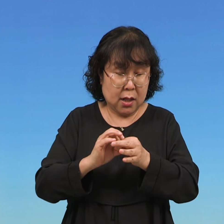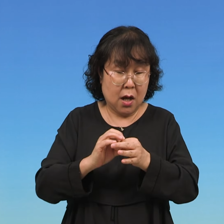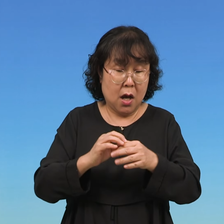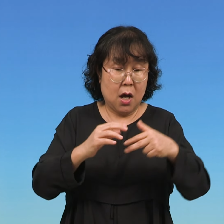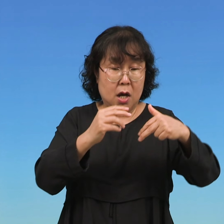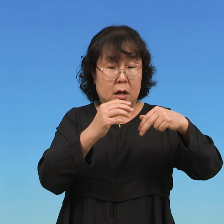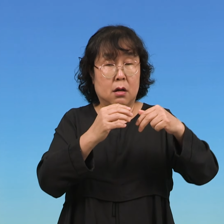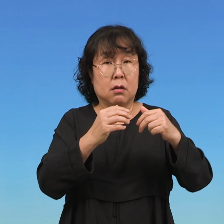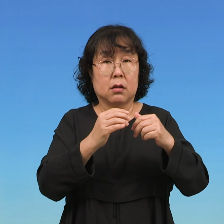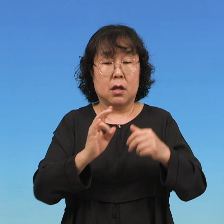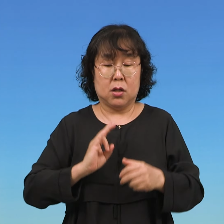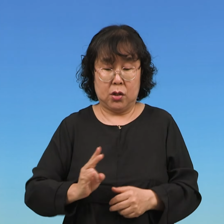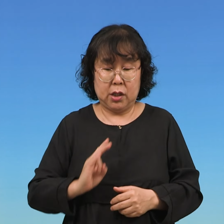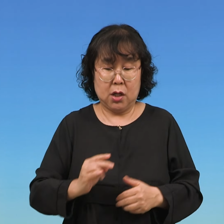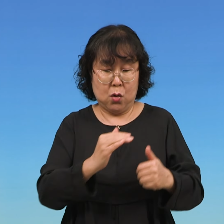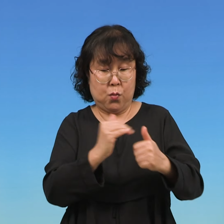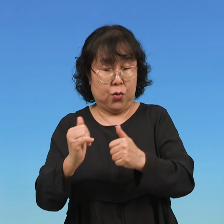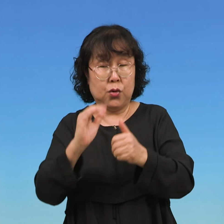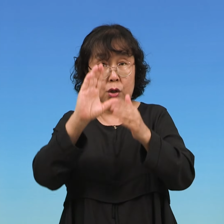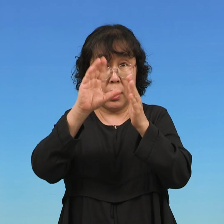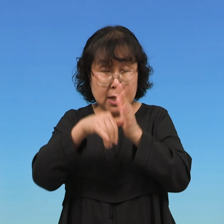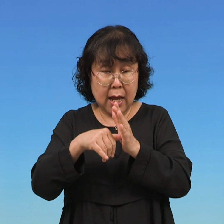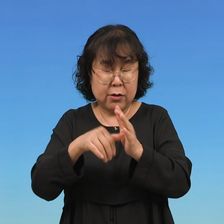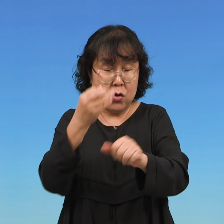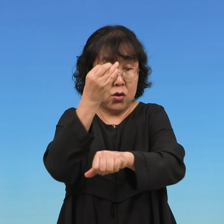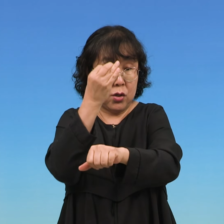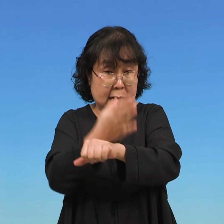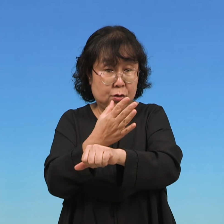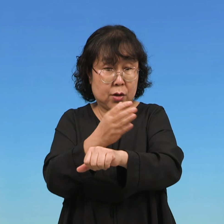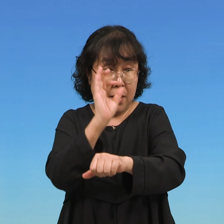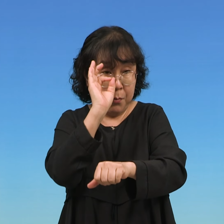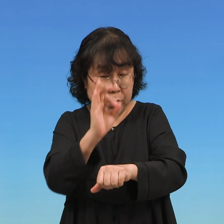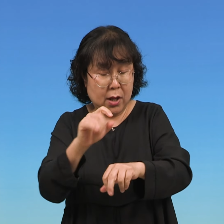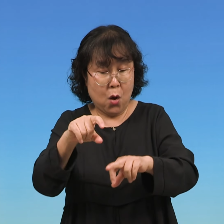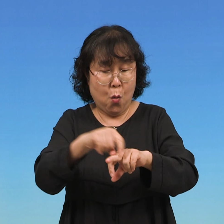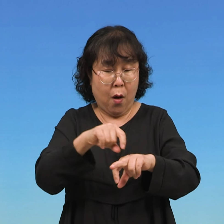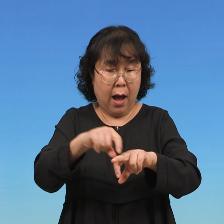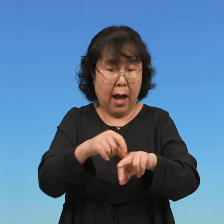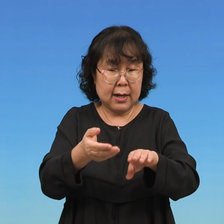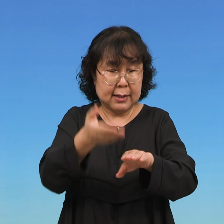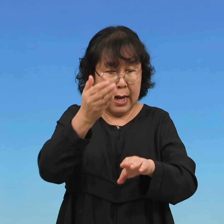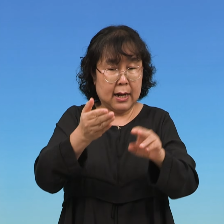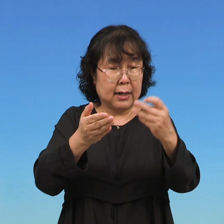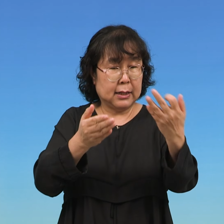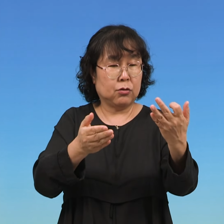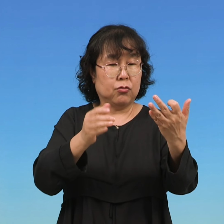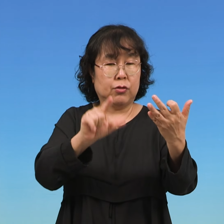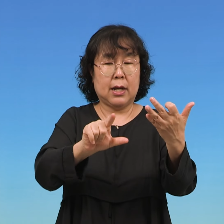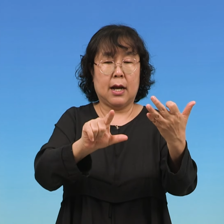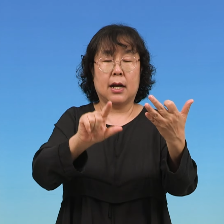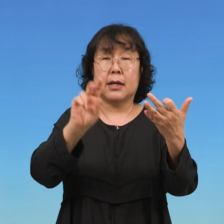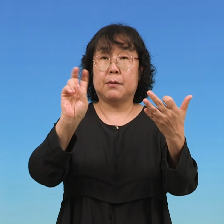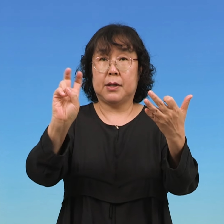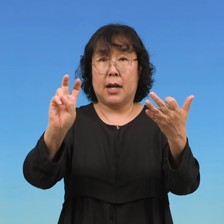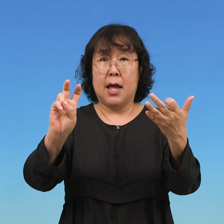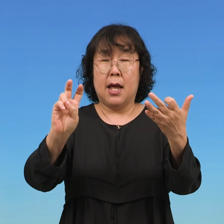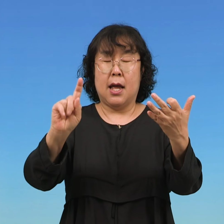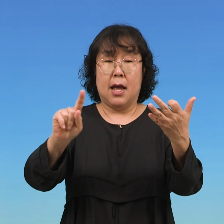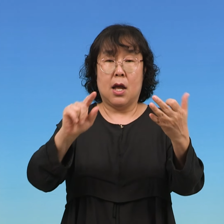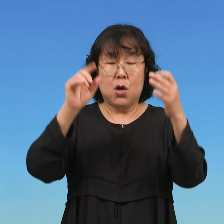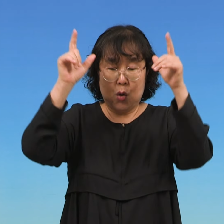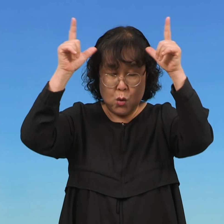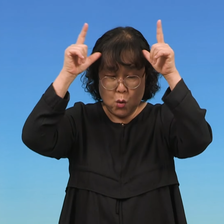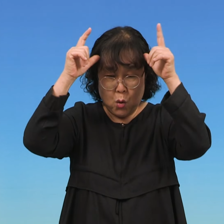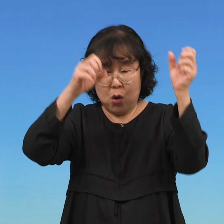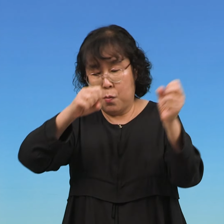그렇게 콜링 소명을 그에게 콜 하니까 그가 보인 단순함을 보십시오 열왕기상 19장 20절 그가 소를